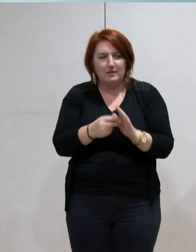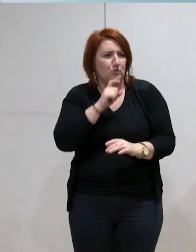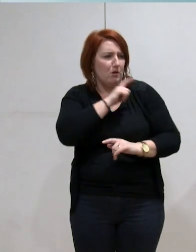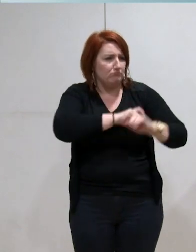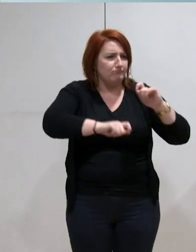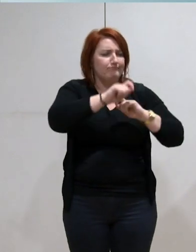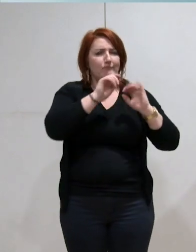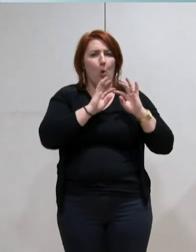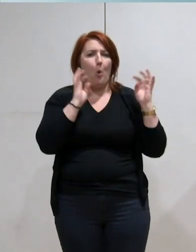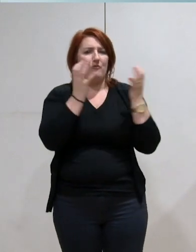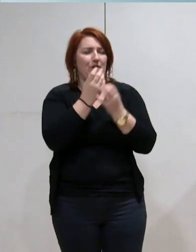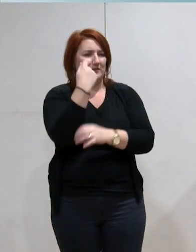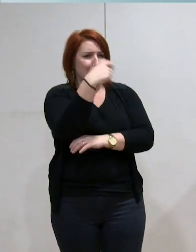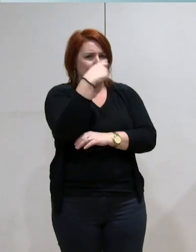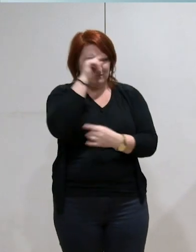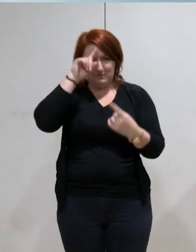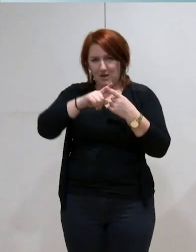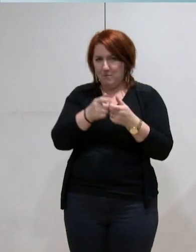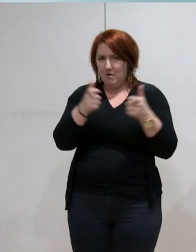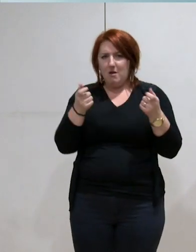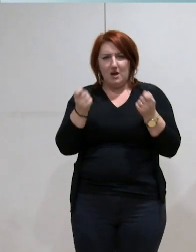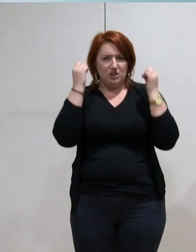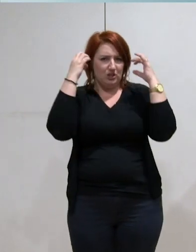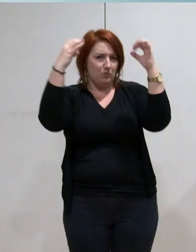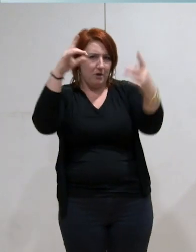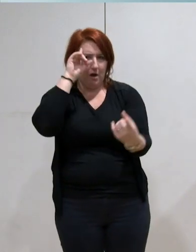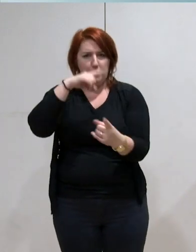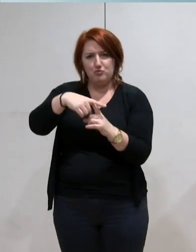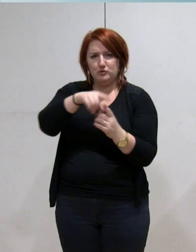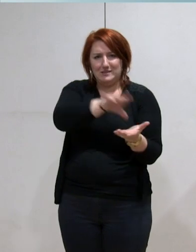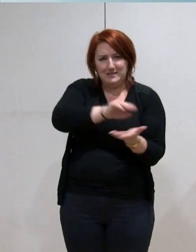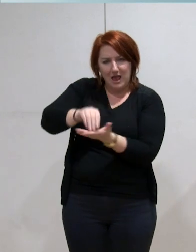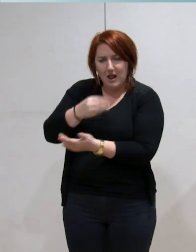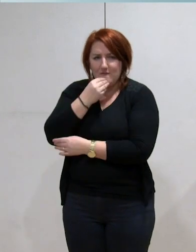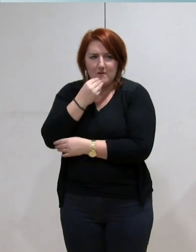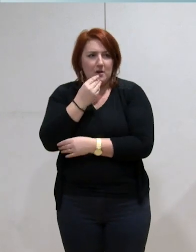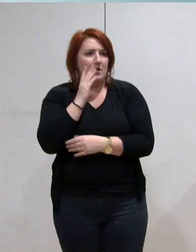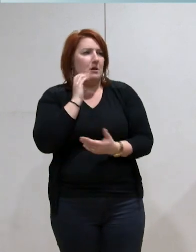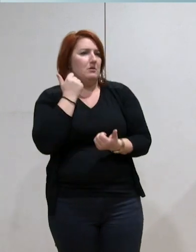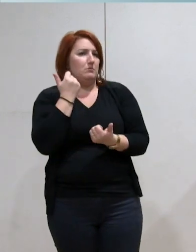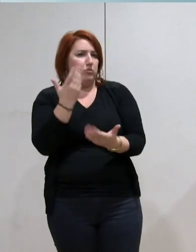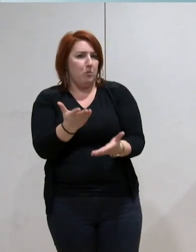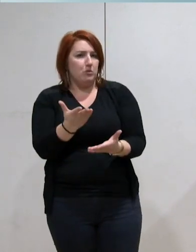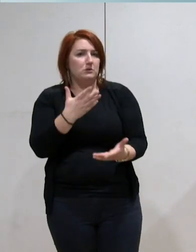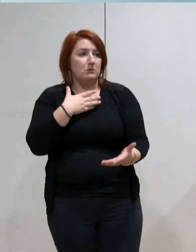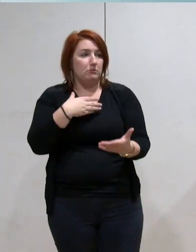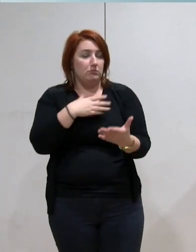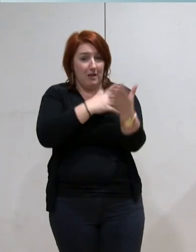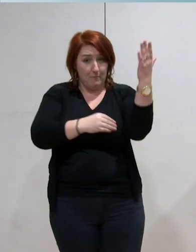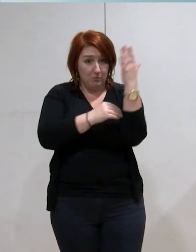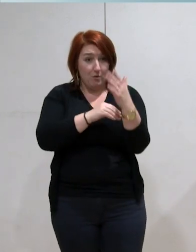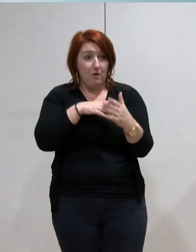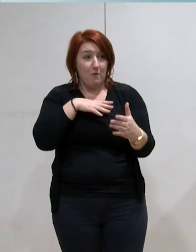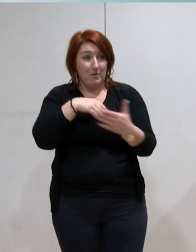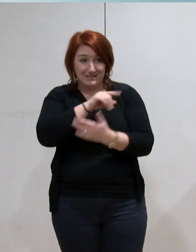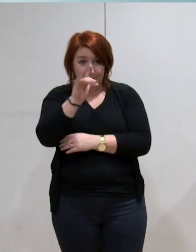self je mets cet amendement au voie qui ne prend pas part au vote qui qui s'abstient qui vote